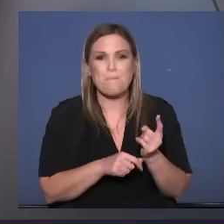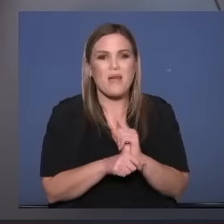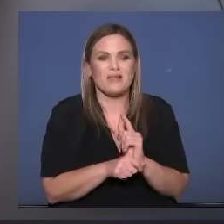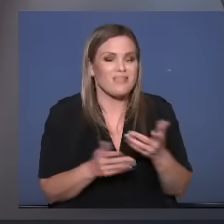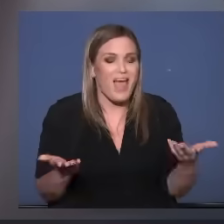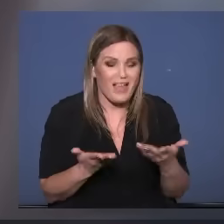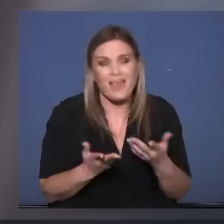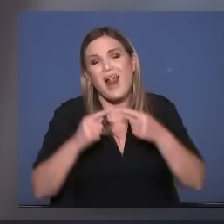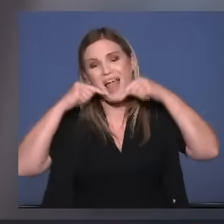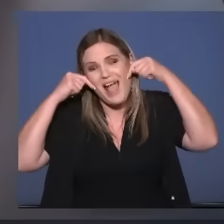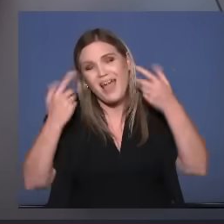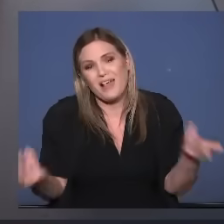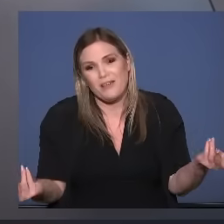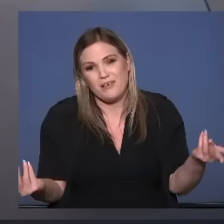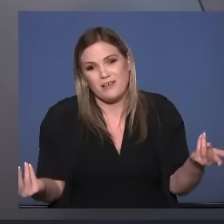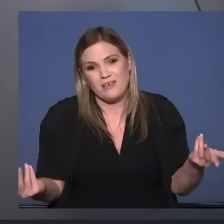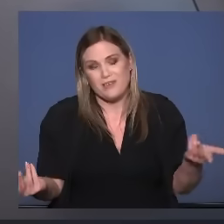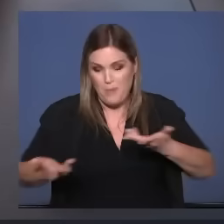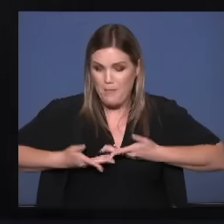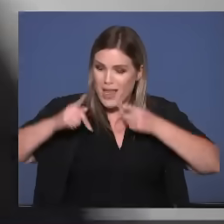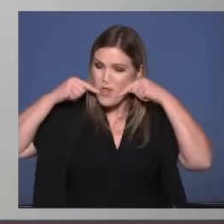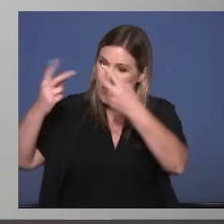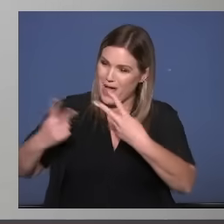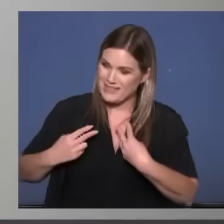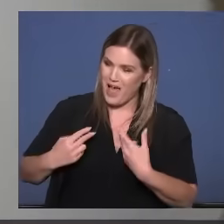לחייך כי אתה מקבל בחזרה גם